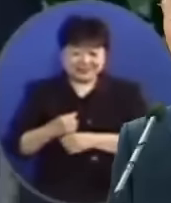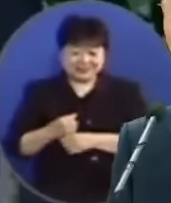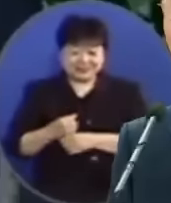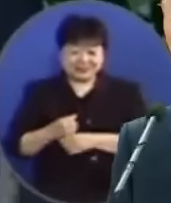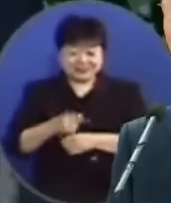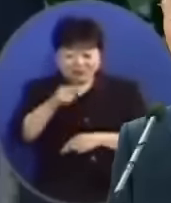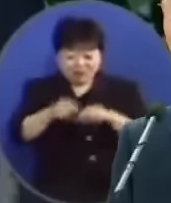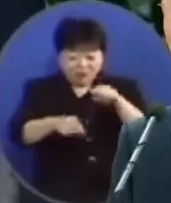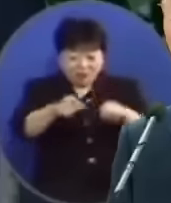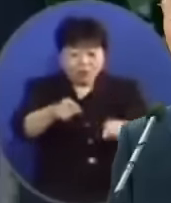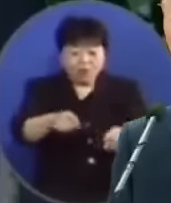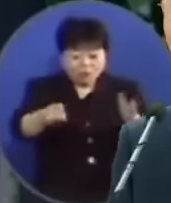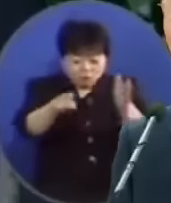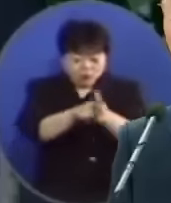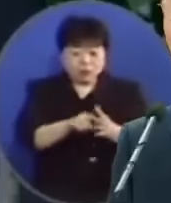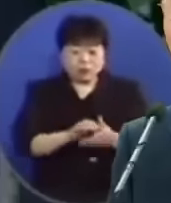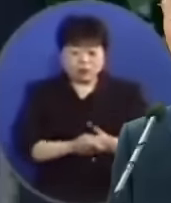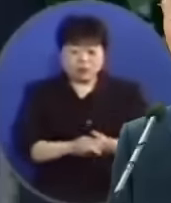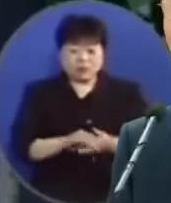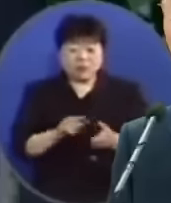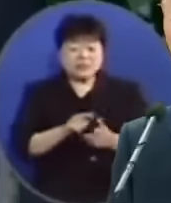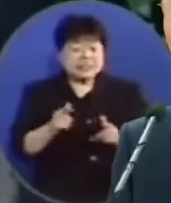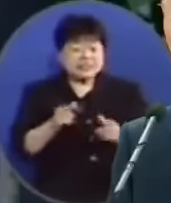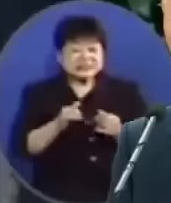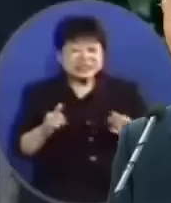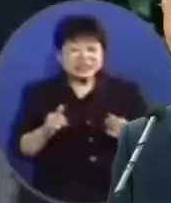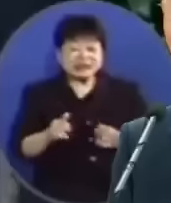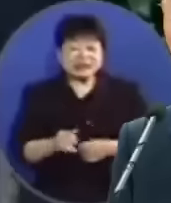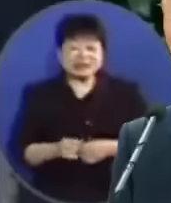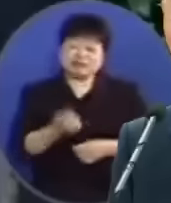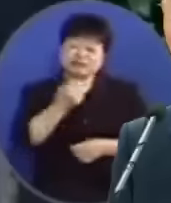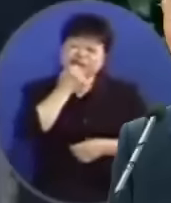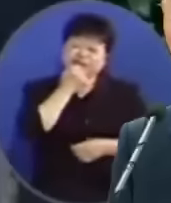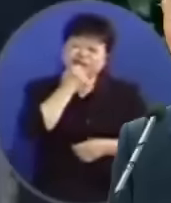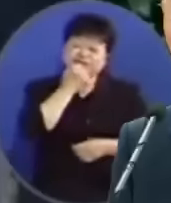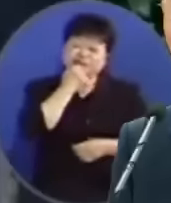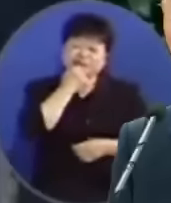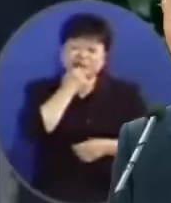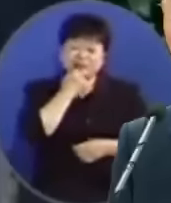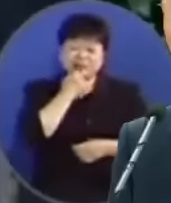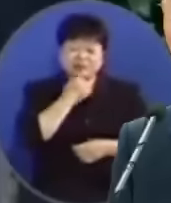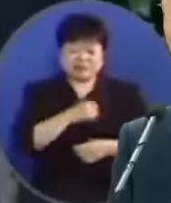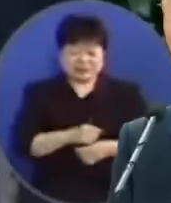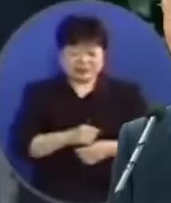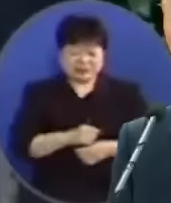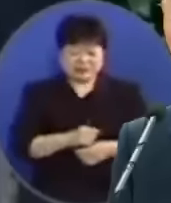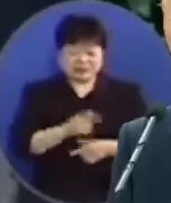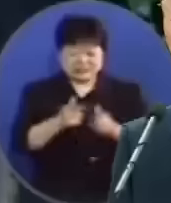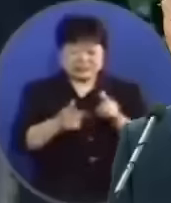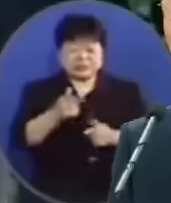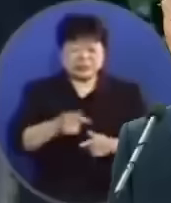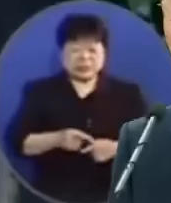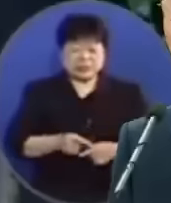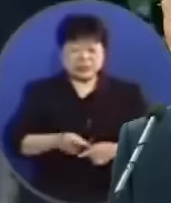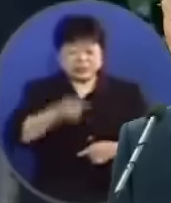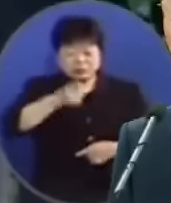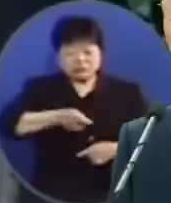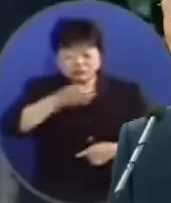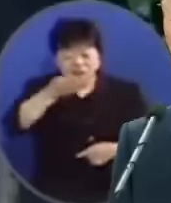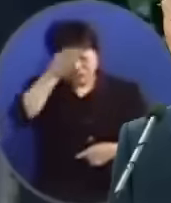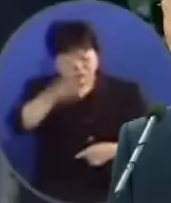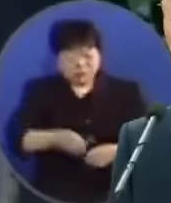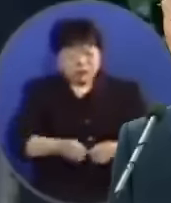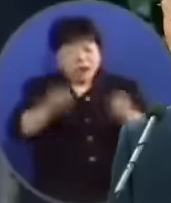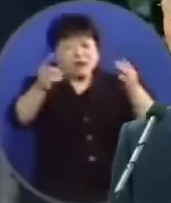건너왔다는 것 어렵지 않게 믿습니다. 그러나 안 믿는 사람들은 웃기네 웃겨. 모세가 지팽이로 홍해수를 갈랐다니